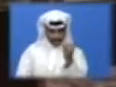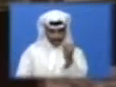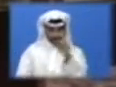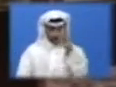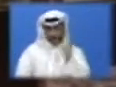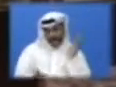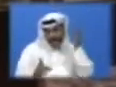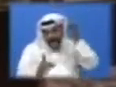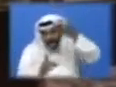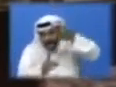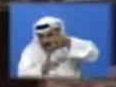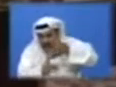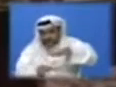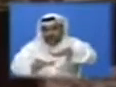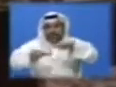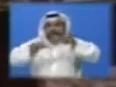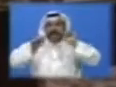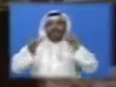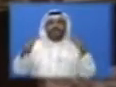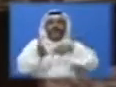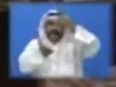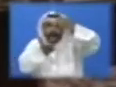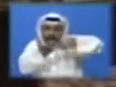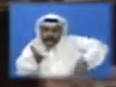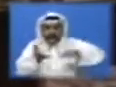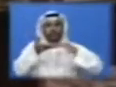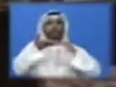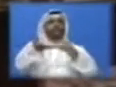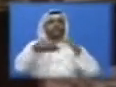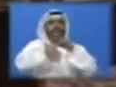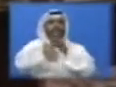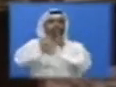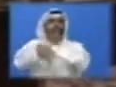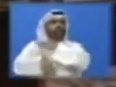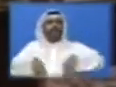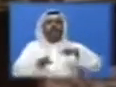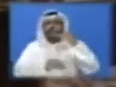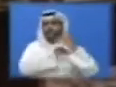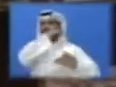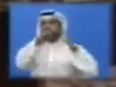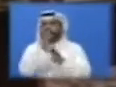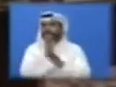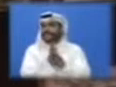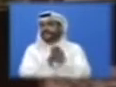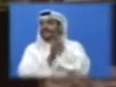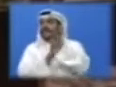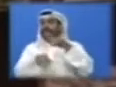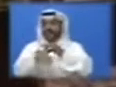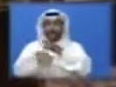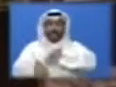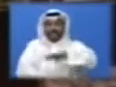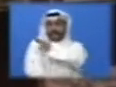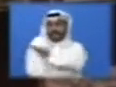للوصول إلى قرارات وتوصيات تصب في نهاية المطاف في التطوير الإداري والتنمية